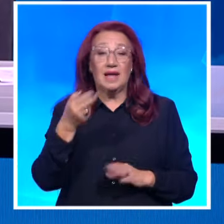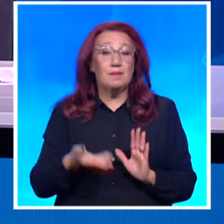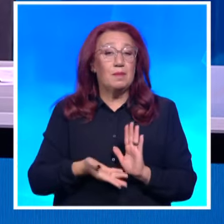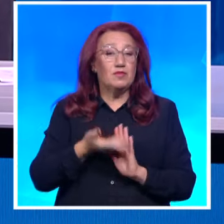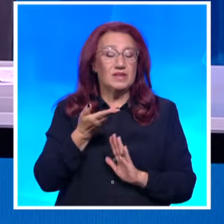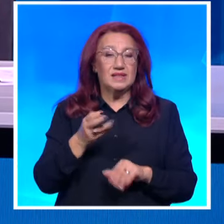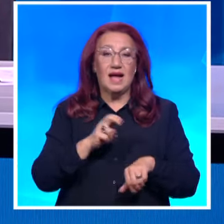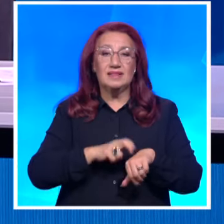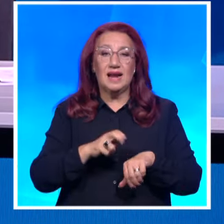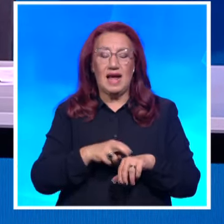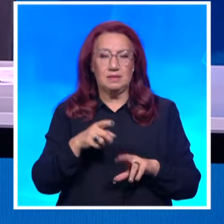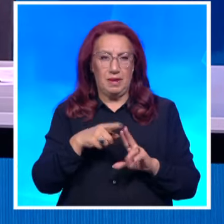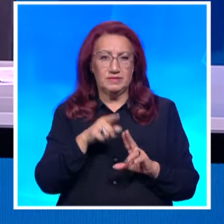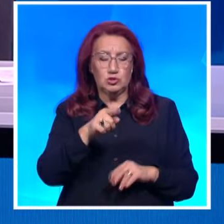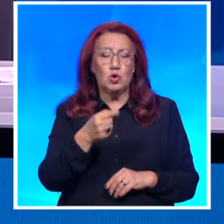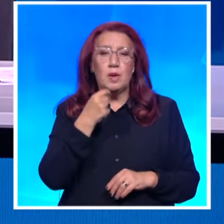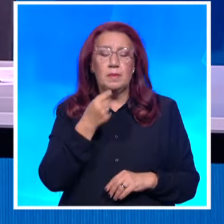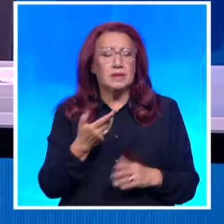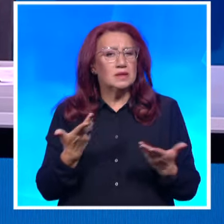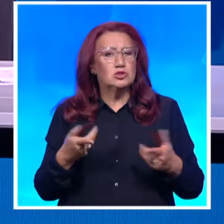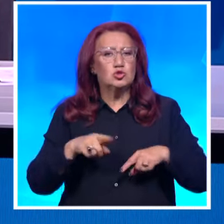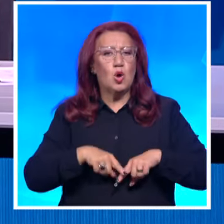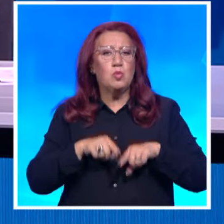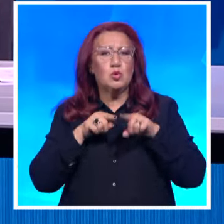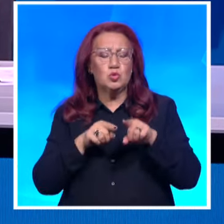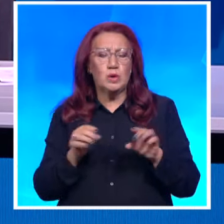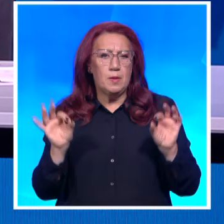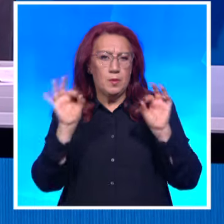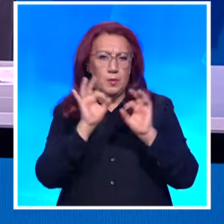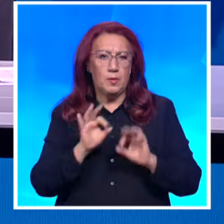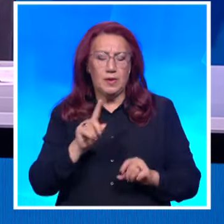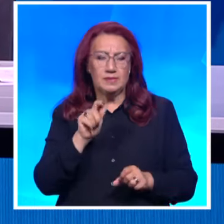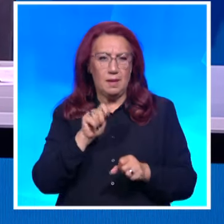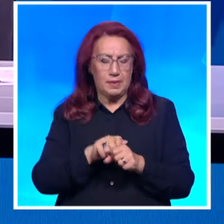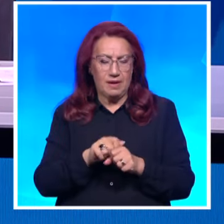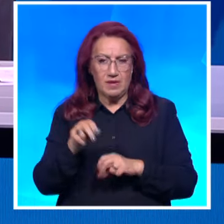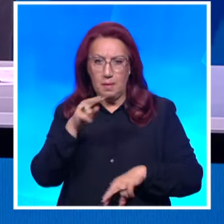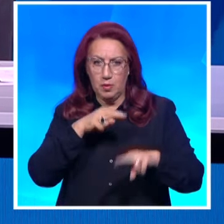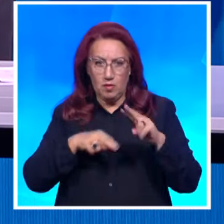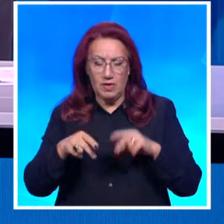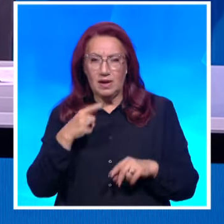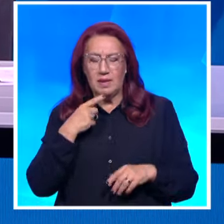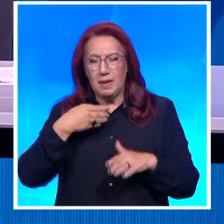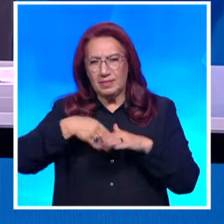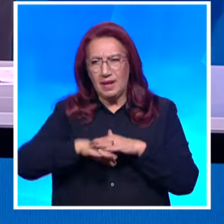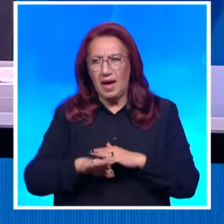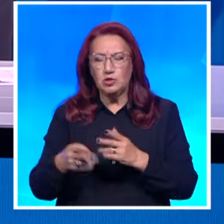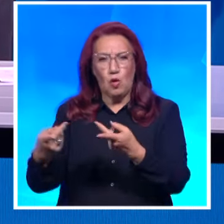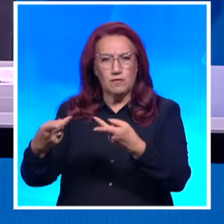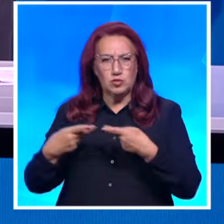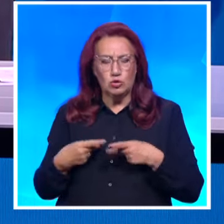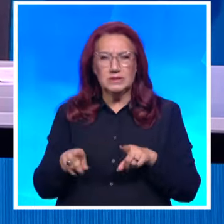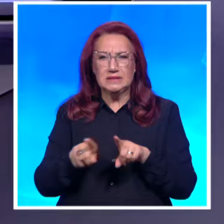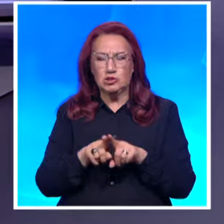защо прокуратурата не прави нищо по проверките, имало ли е контрабанда и корупция. Последва реакция и от другите политически